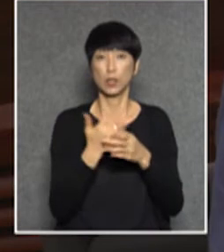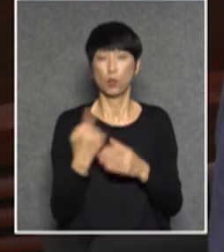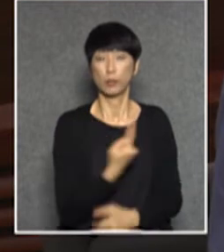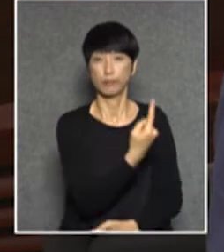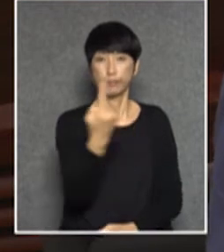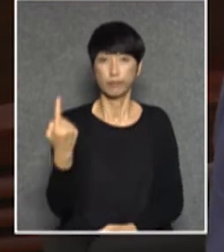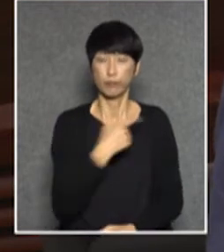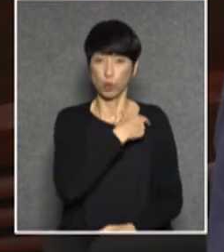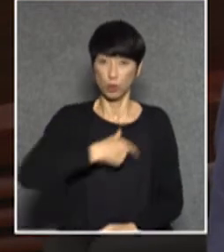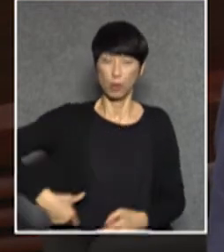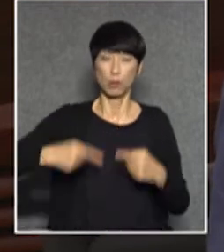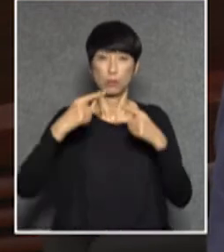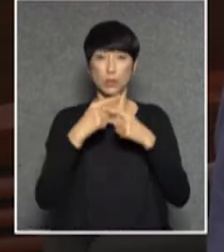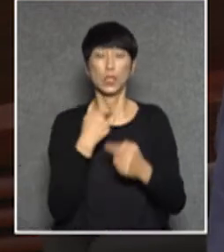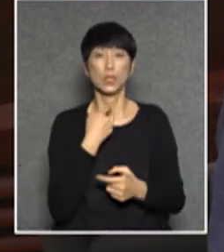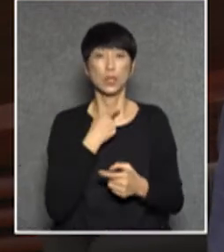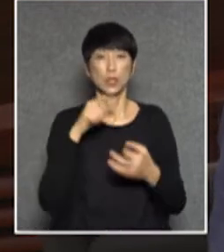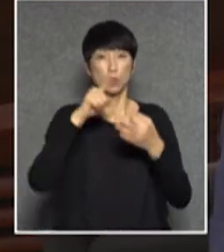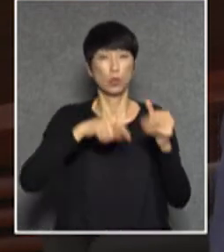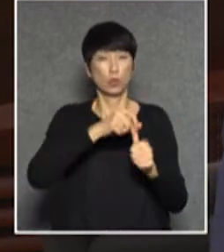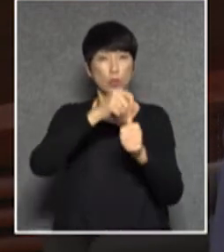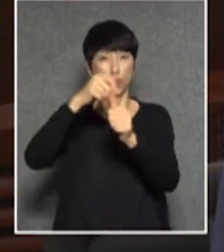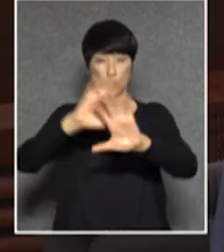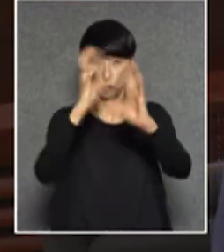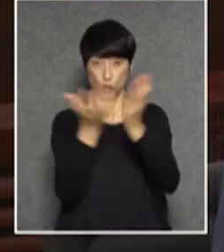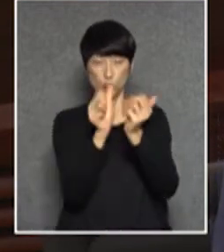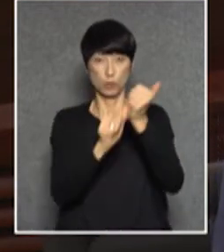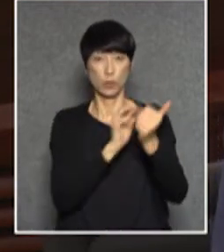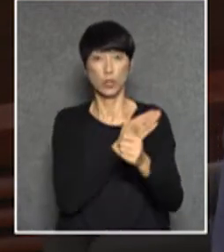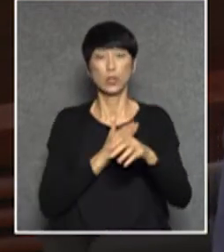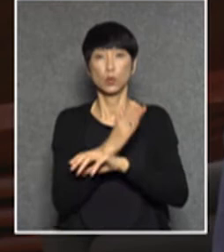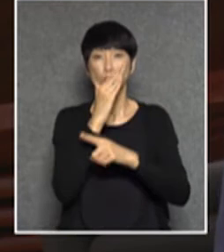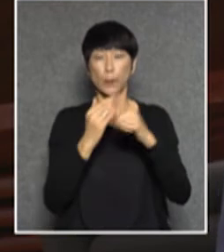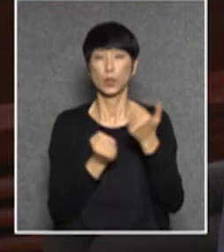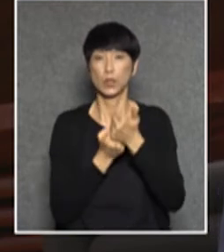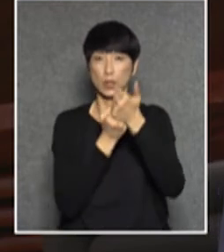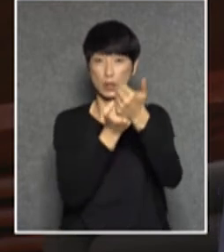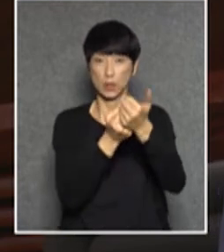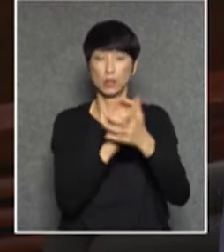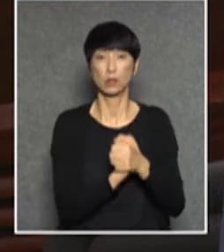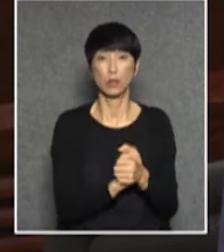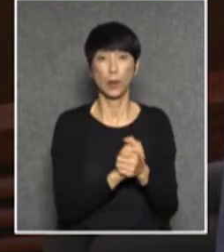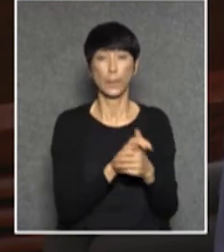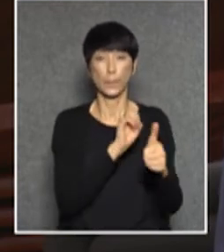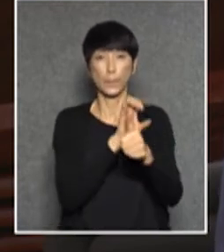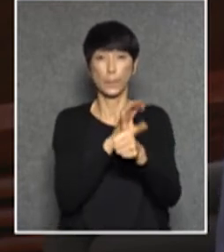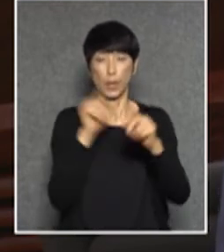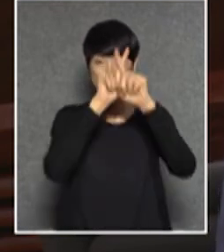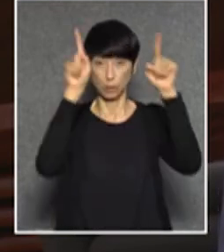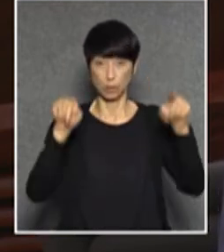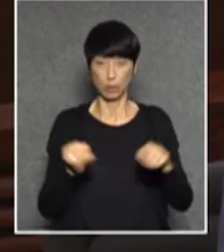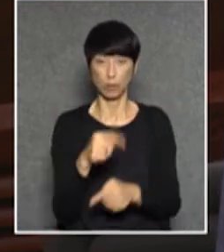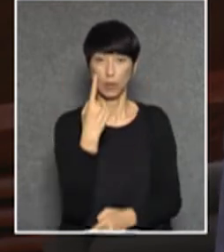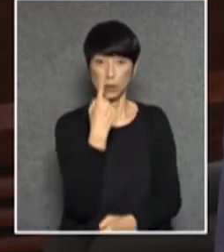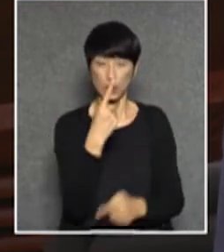候選人均需獲得提名委員會全體委員半數以上的支持，諮詢文件提出了